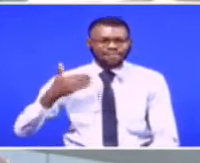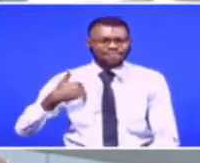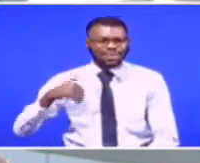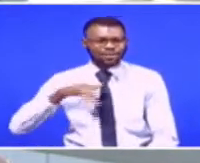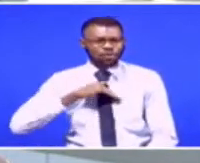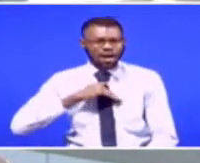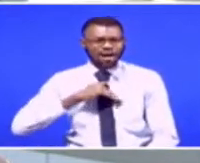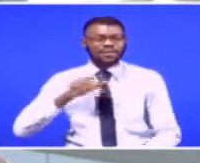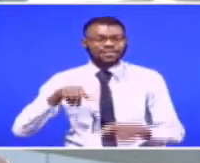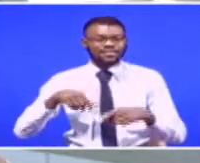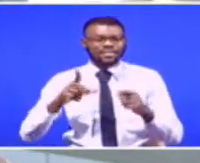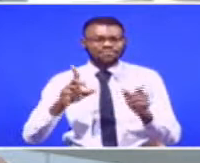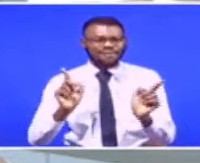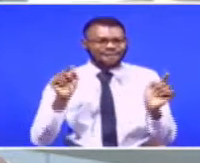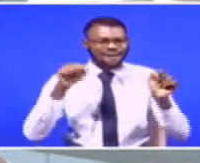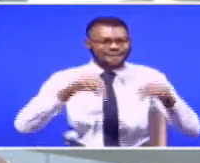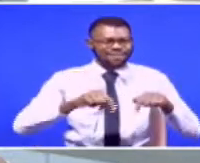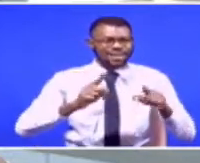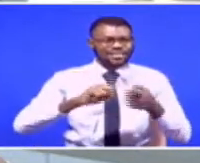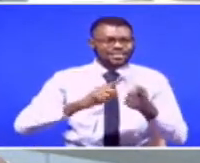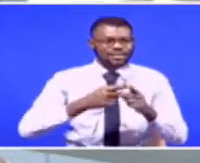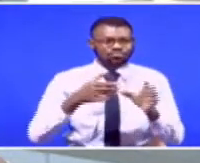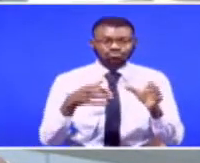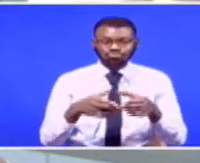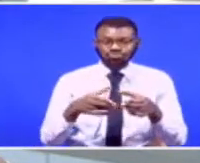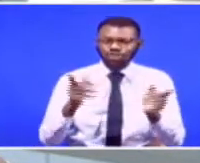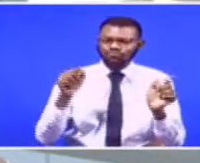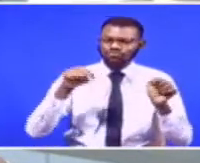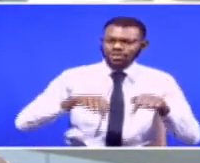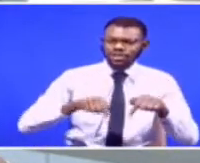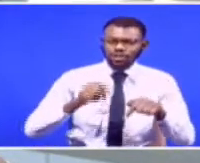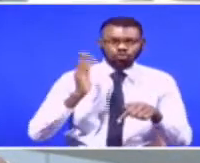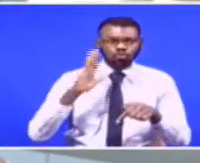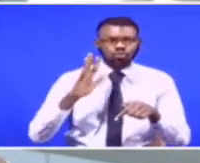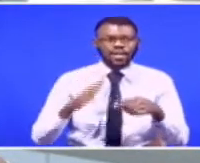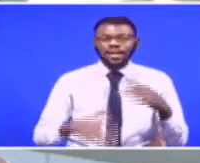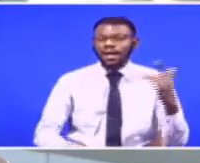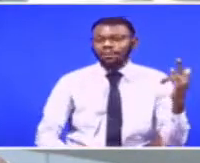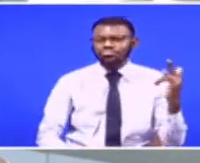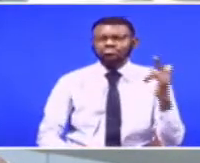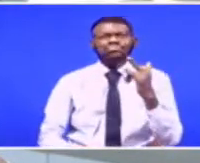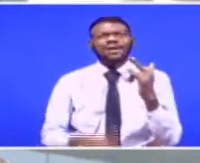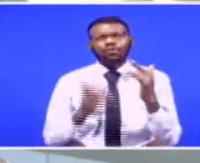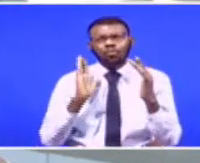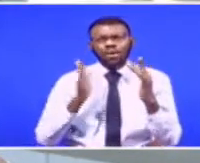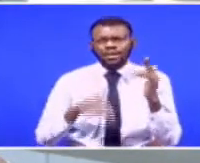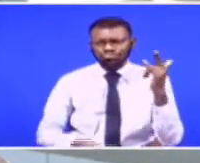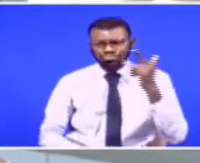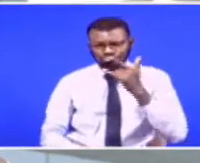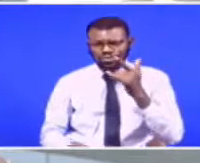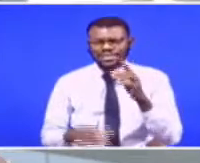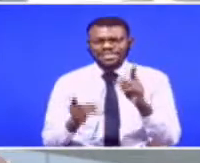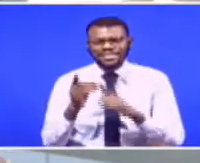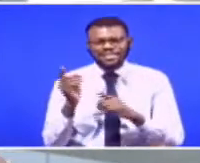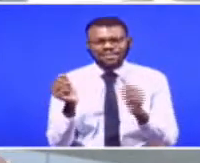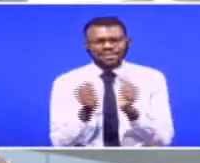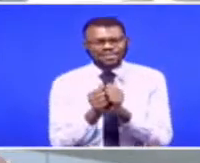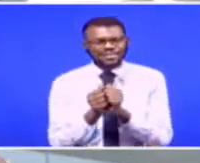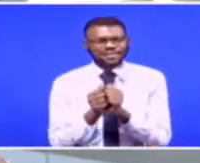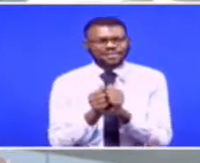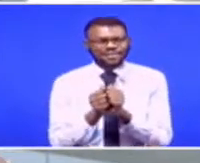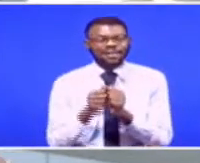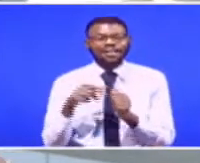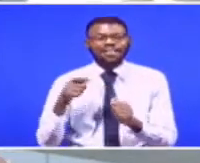la The Standard Group leo anatarajiwa kuondoka nchini September 10 kuelekea Uhispania kwa ajili ya majaribio